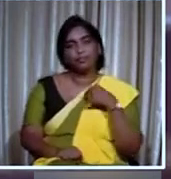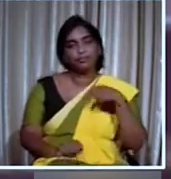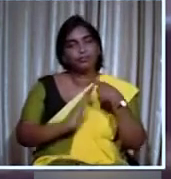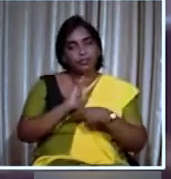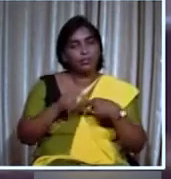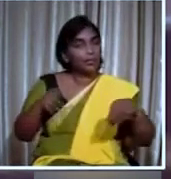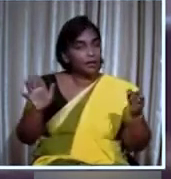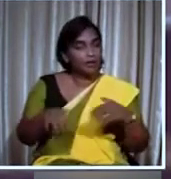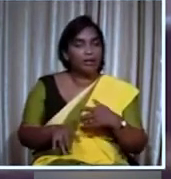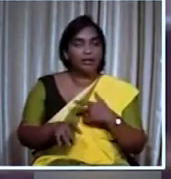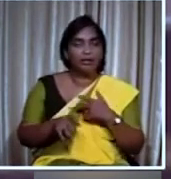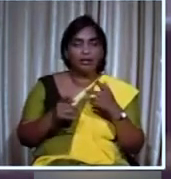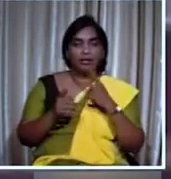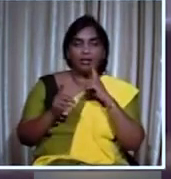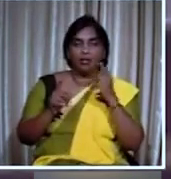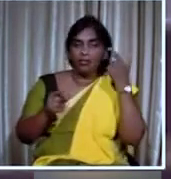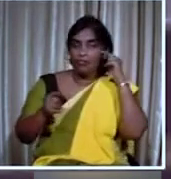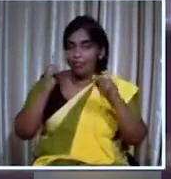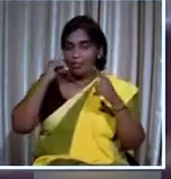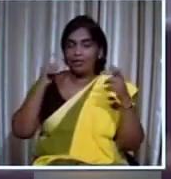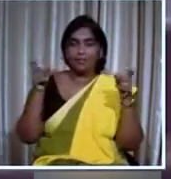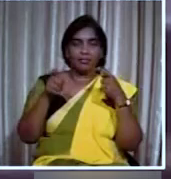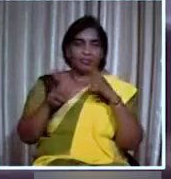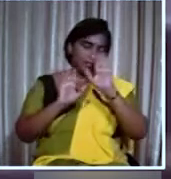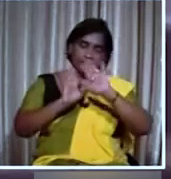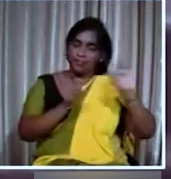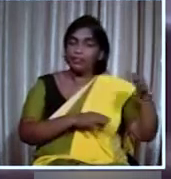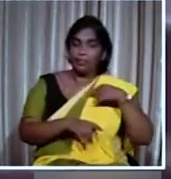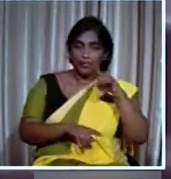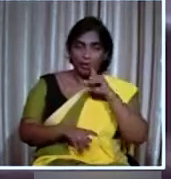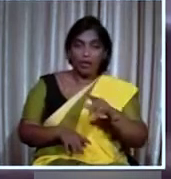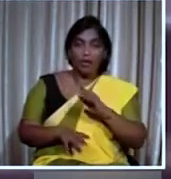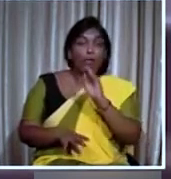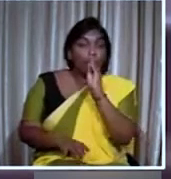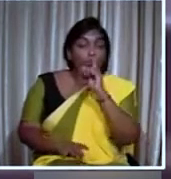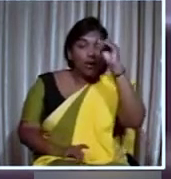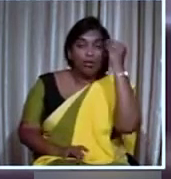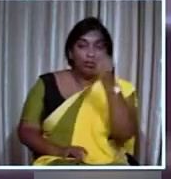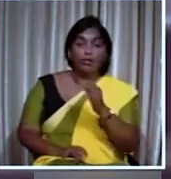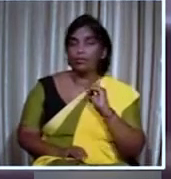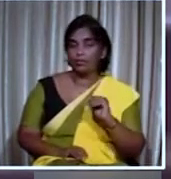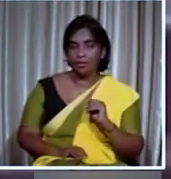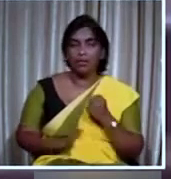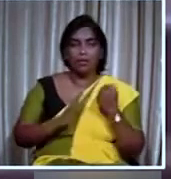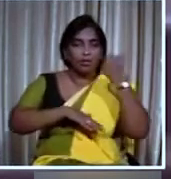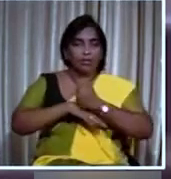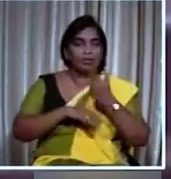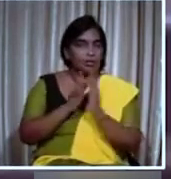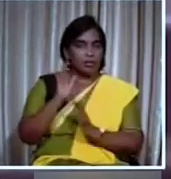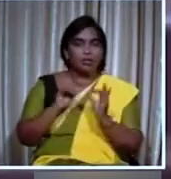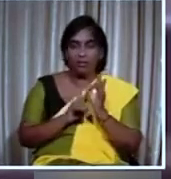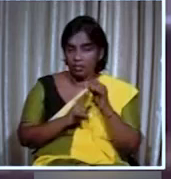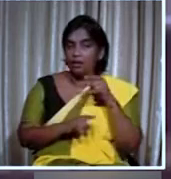රටේ තවමත් අර කීබෝඩ් වොරියර්ස්ලා අපිට ඕකට කීක කතා කියන. දැන් මං එන්නම් මේක සාපයක් වුණේ කොහොමද කියලා. කරු මුලසින ඔබ වෙන